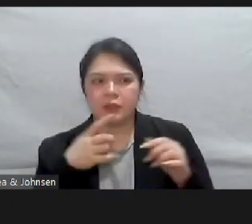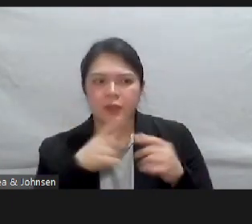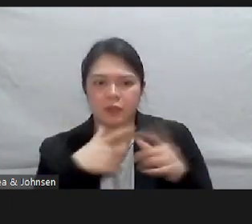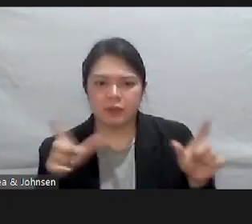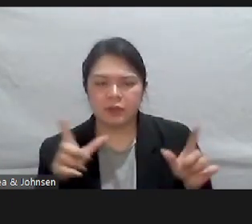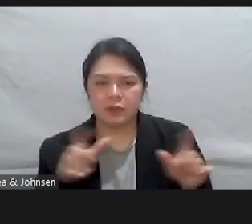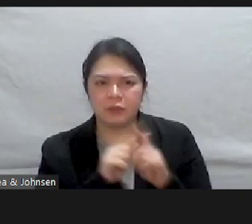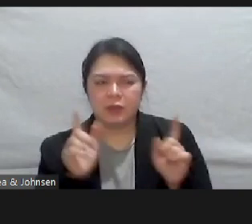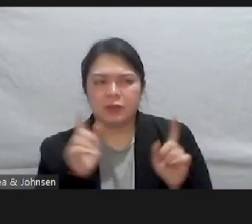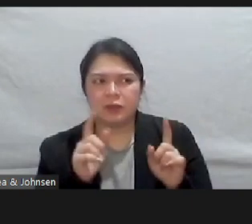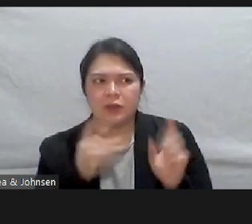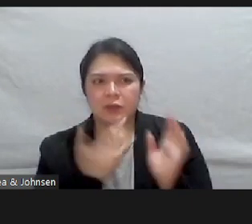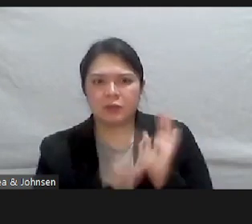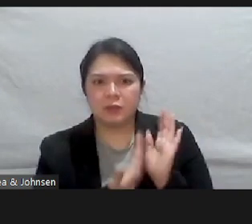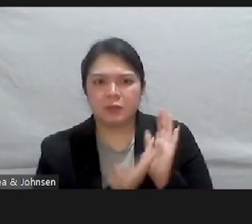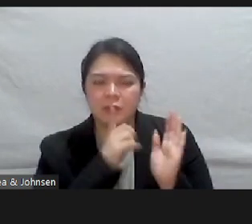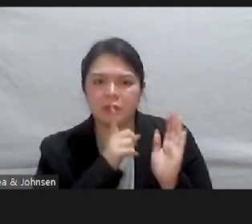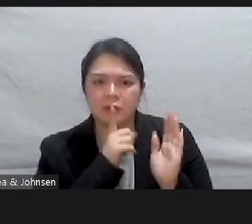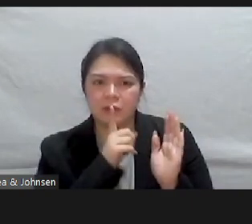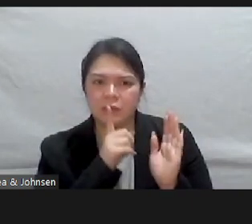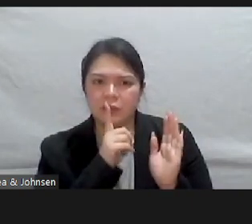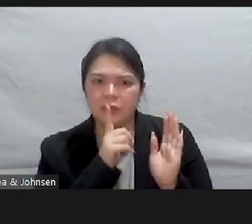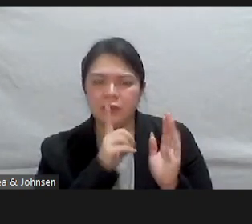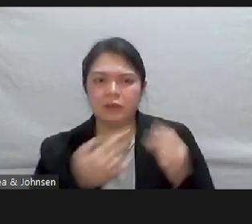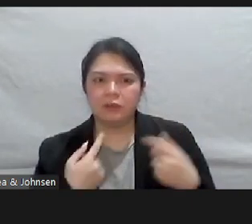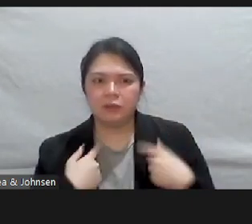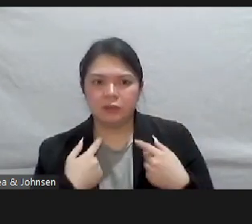isang malaking katotohanan iyon.